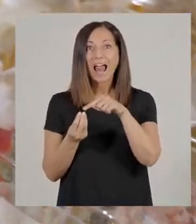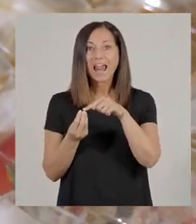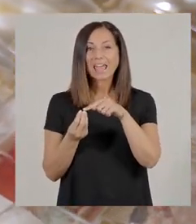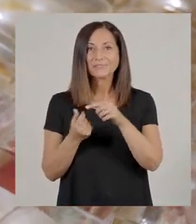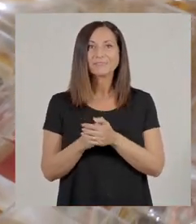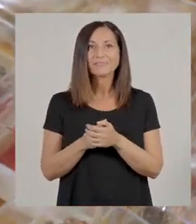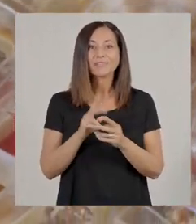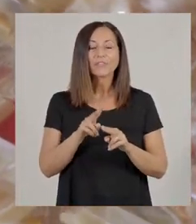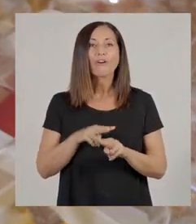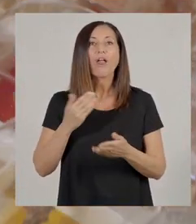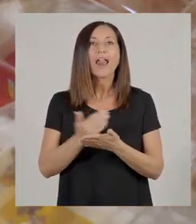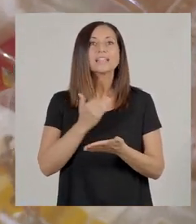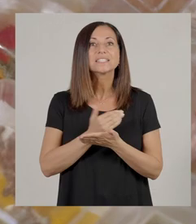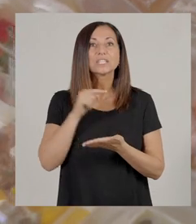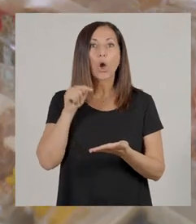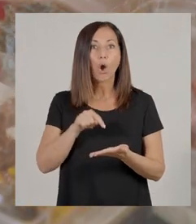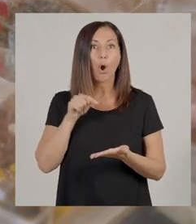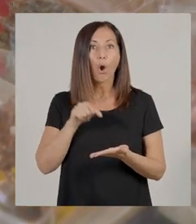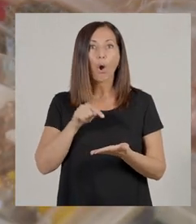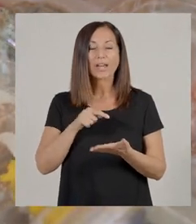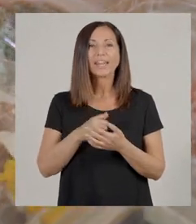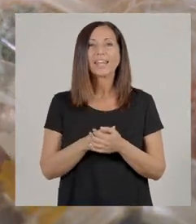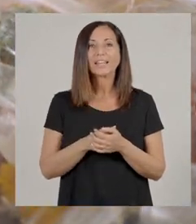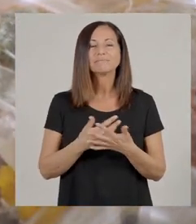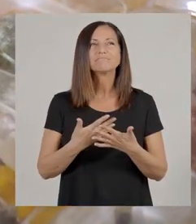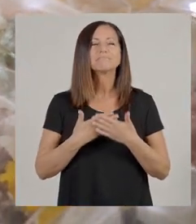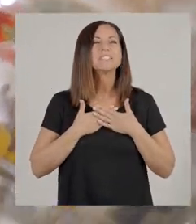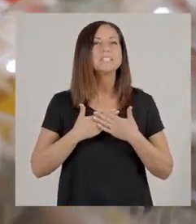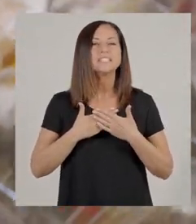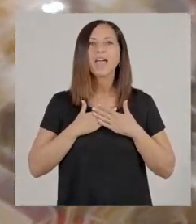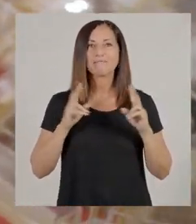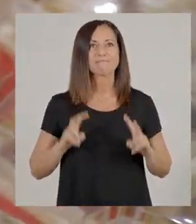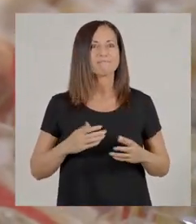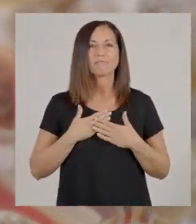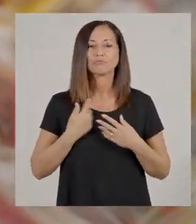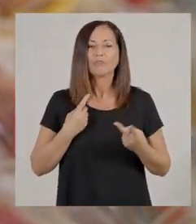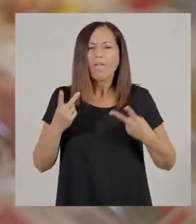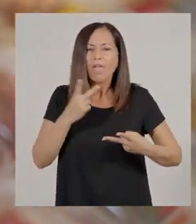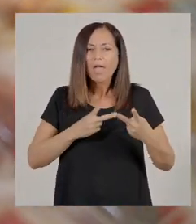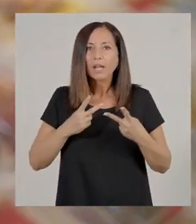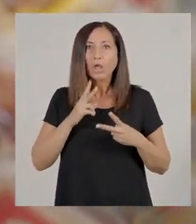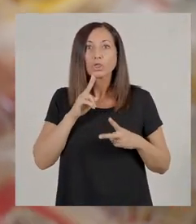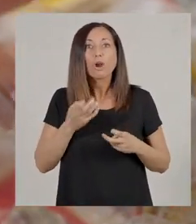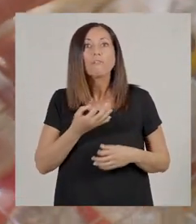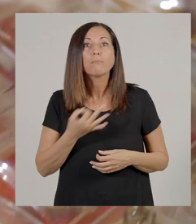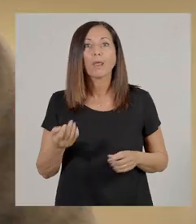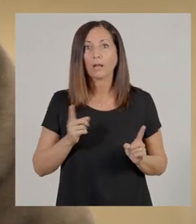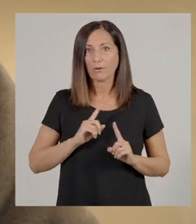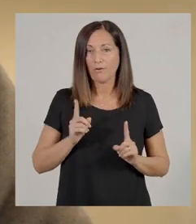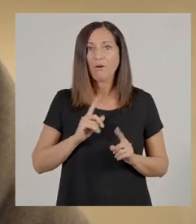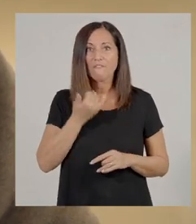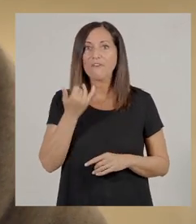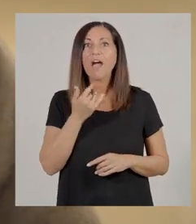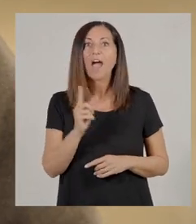uno delle collezioni che era mia, perché andavo a cercarli, non si trovavano come